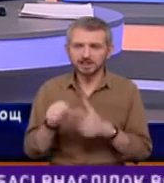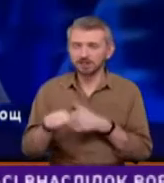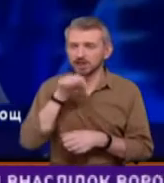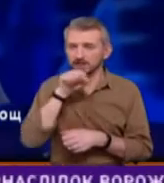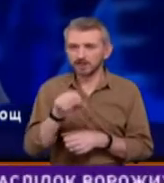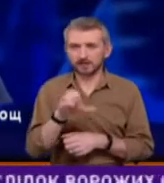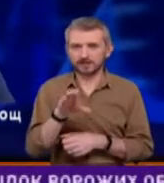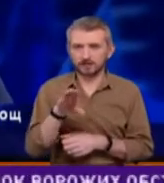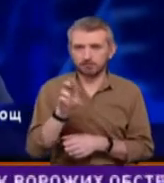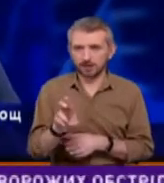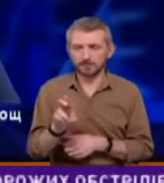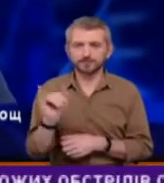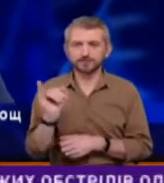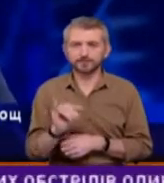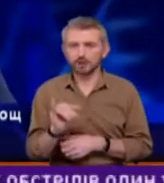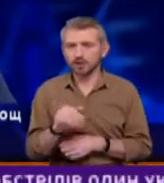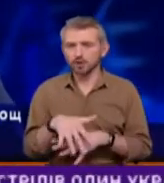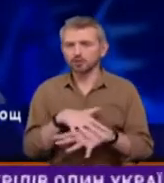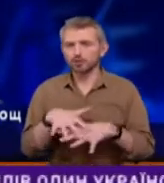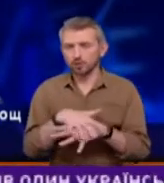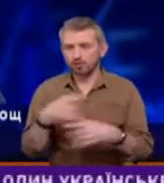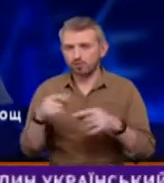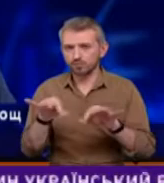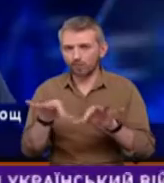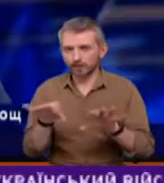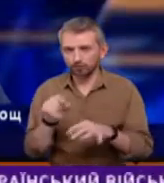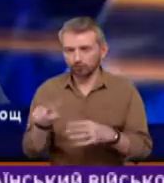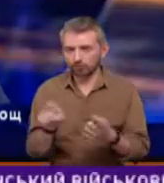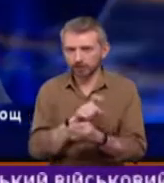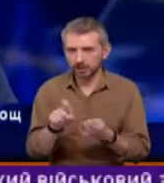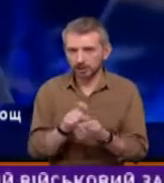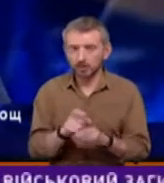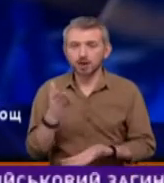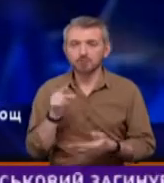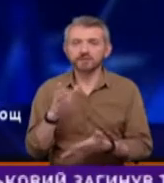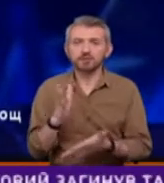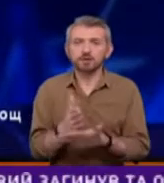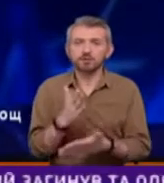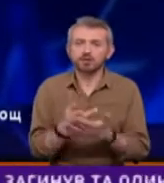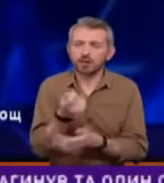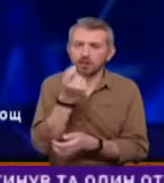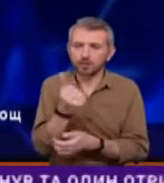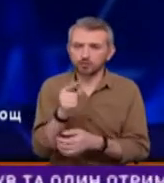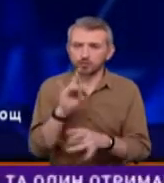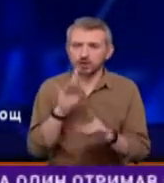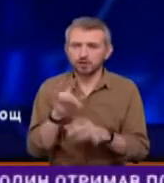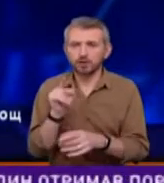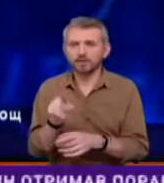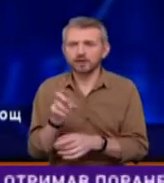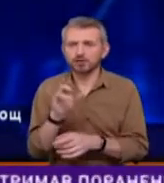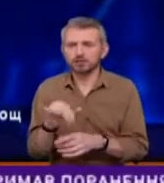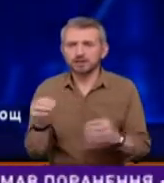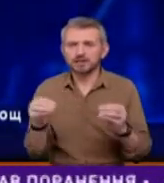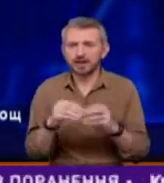завдяки СТБ і суспільному мовленню, саме цьому скандалу. Якби він мав хоча б 10-ту частину тої реклами, він би, вибачте мене,